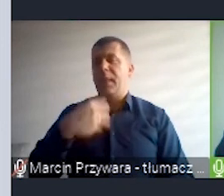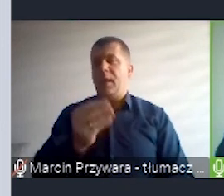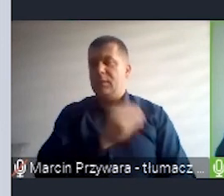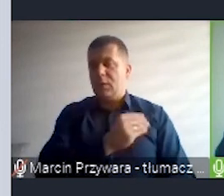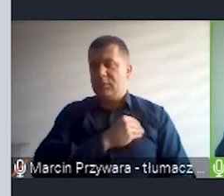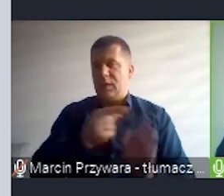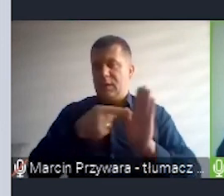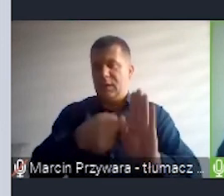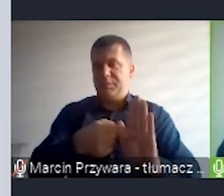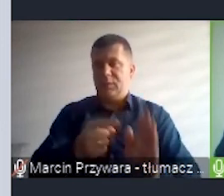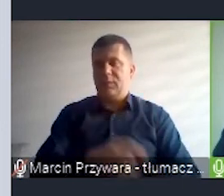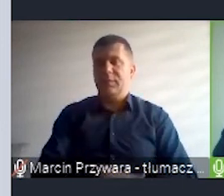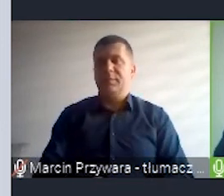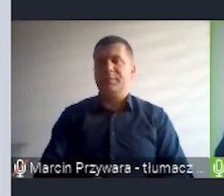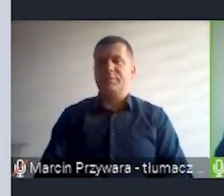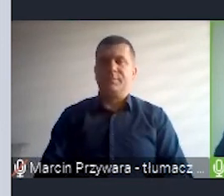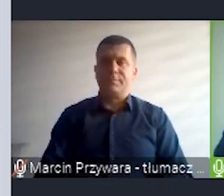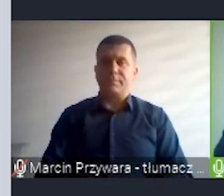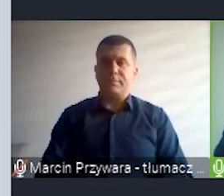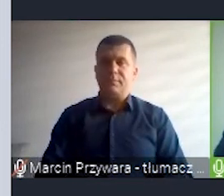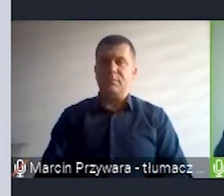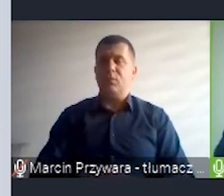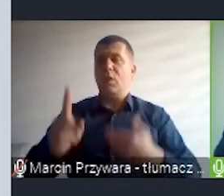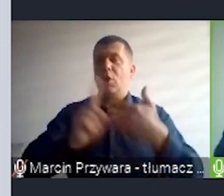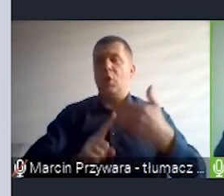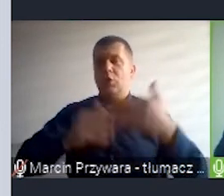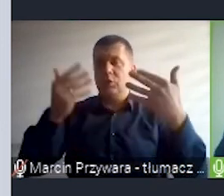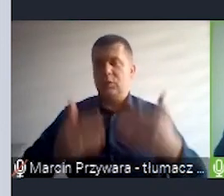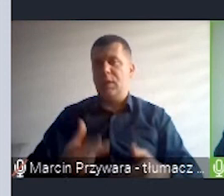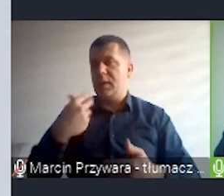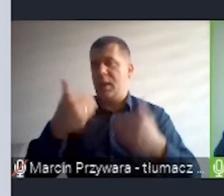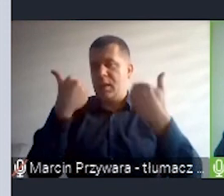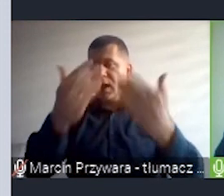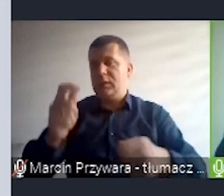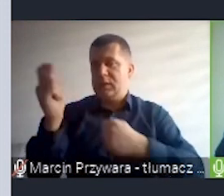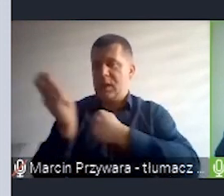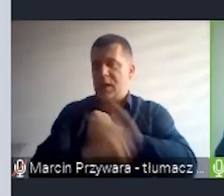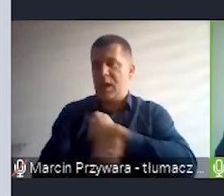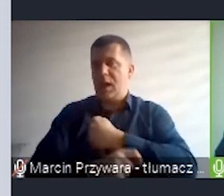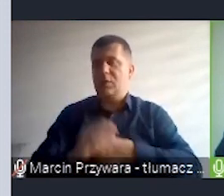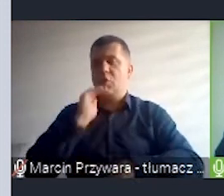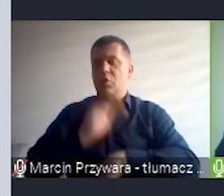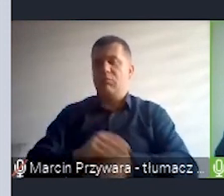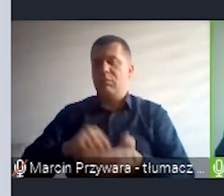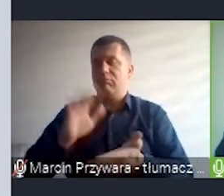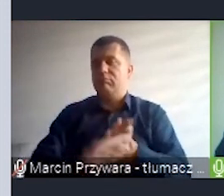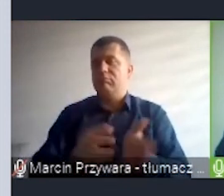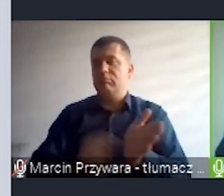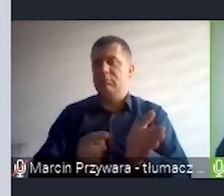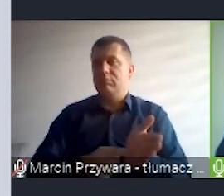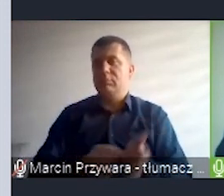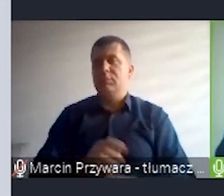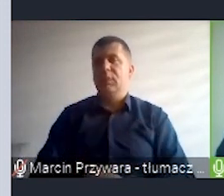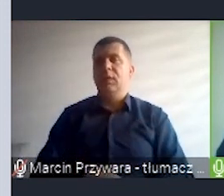Niedotrzymywanie terminów, czyli rozliczanie, nienaliczanie kar, które były zawarte w umowie za niedotrzymanie terminu